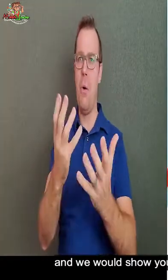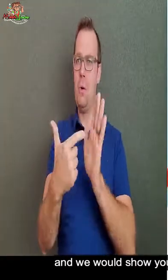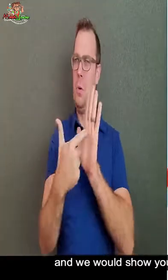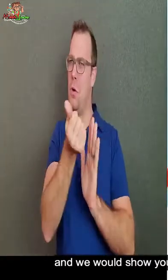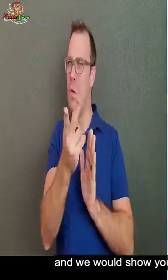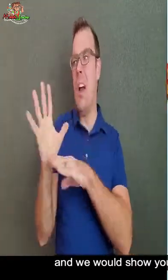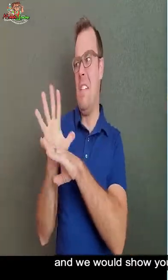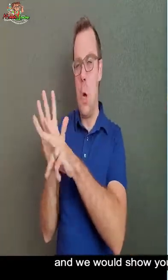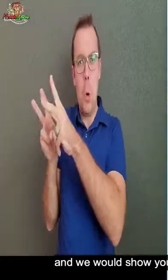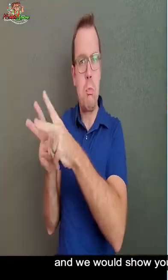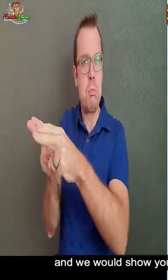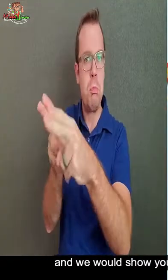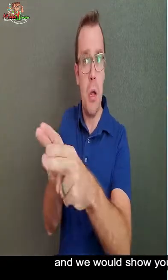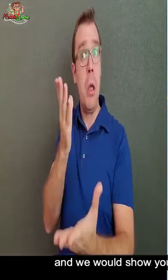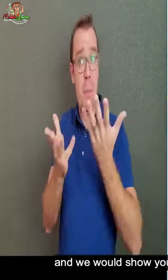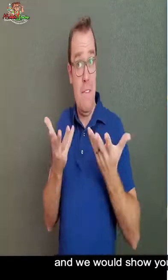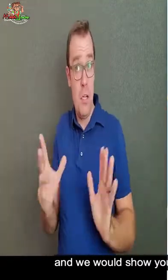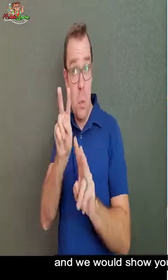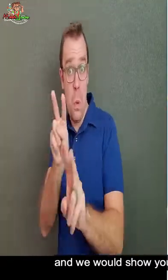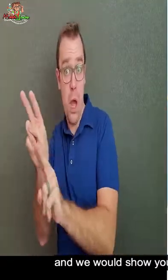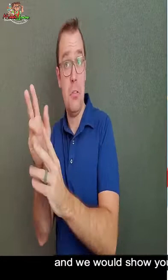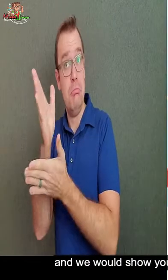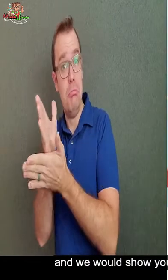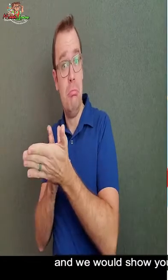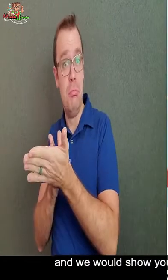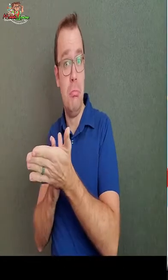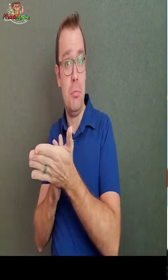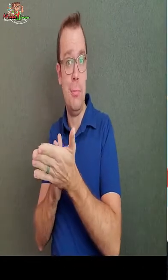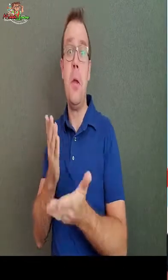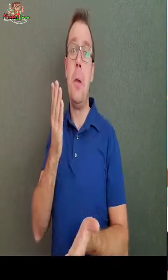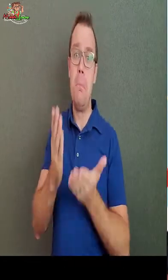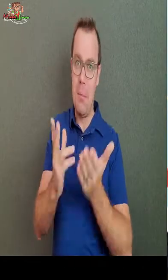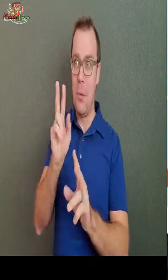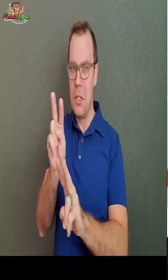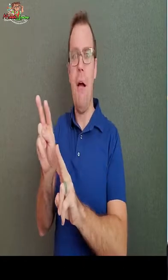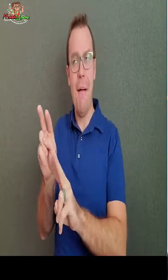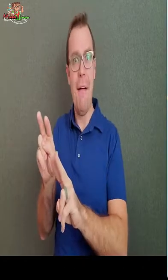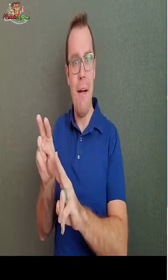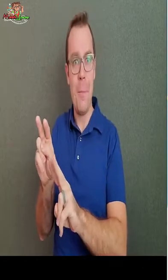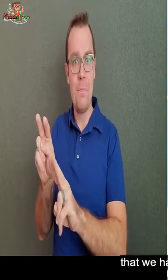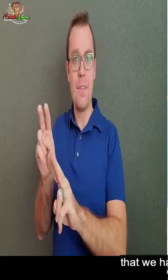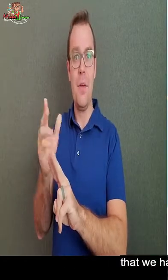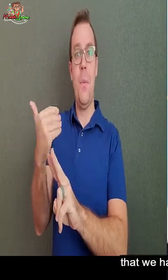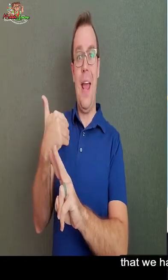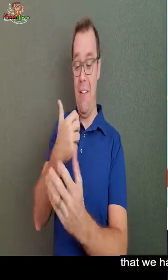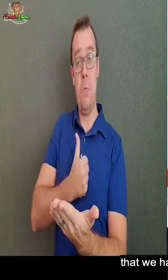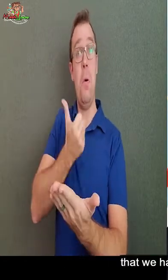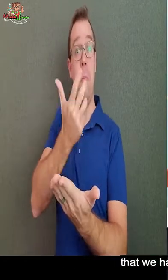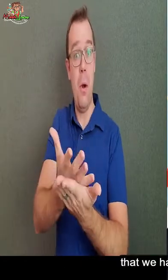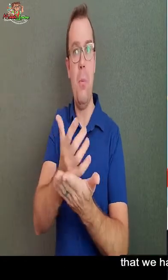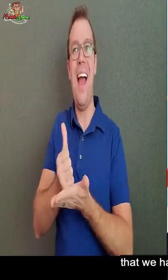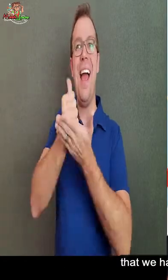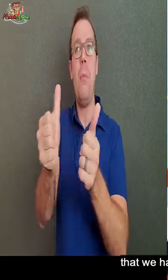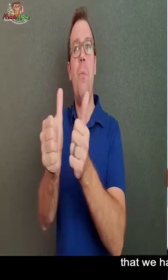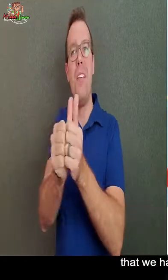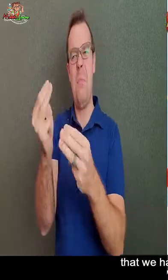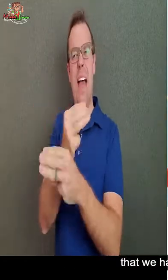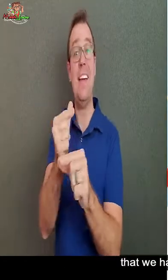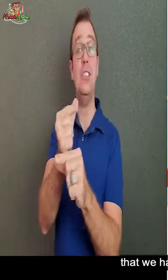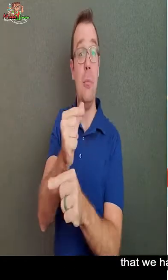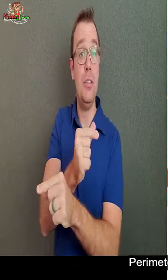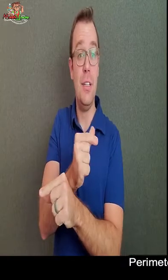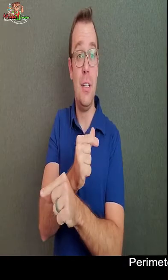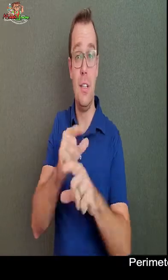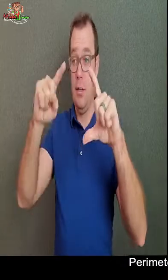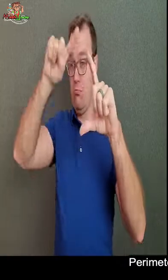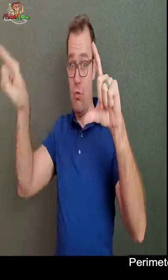हम highlights दिखाएंगे. हम already shoot कर चुके हैं इतने सारे videos. आपने इतने सारे videos में देखा कि हमने poems भी use किए आपको geometry समझाने